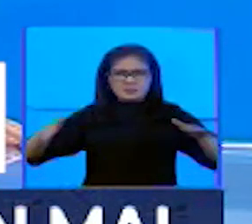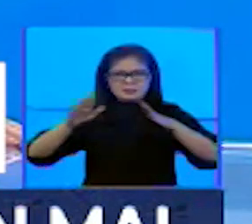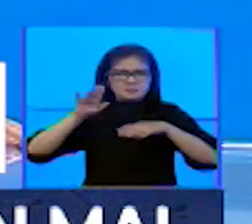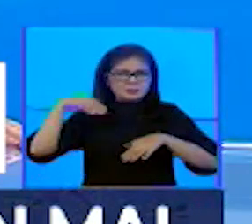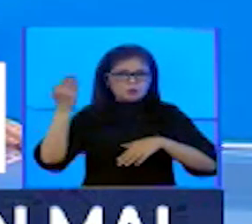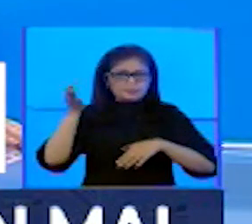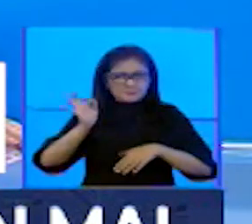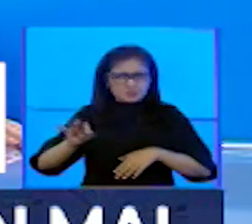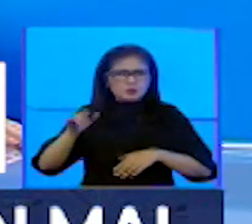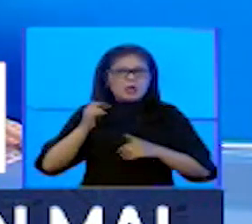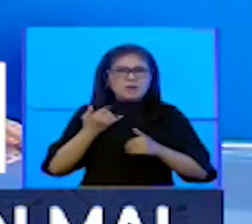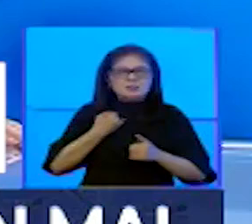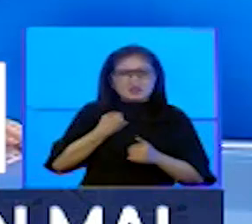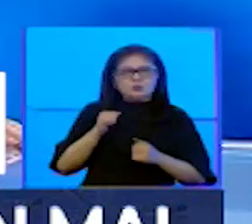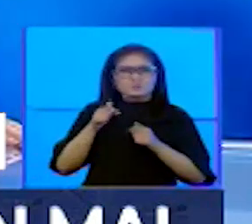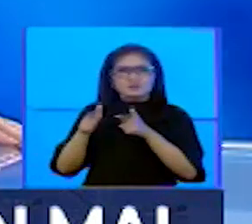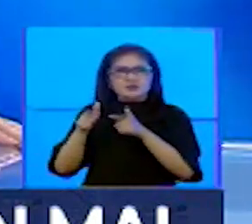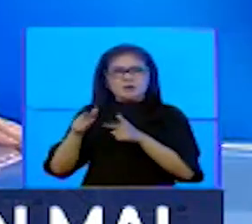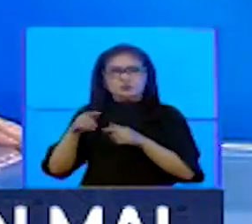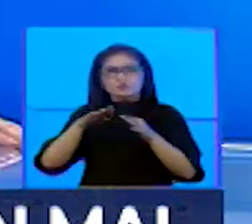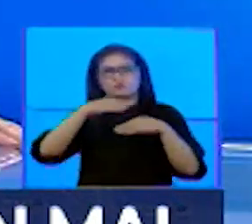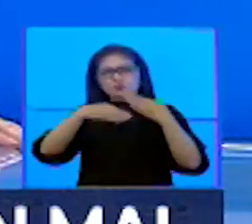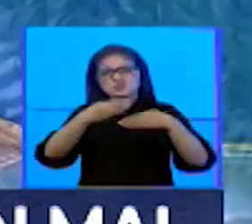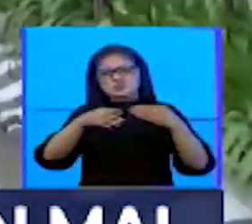mengganggu roda perekonomian di Bekasi.